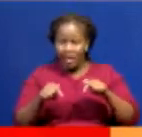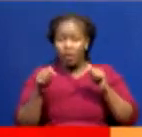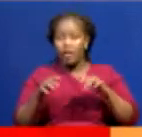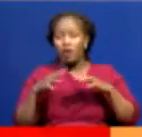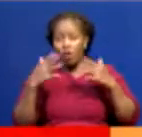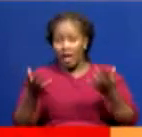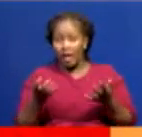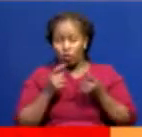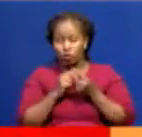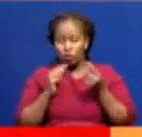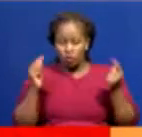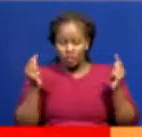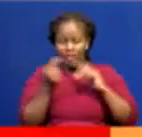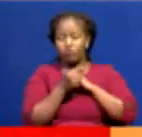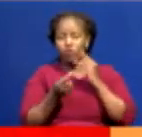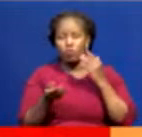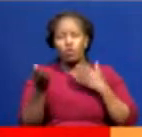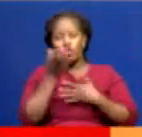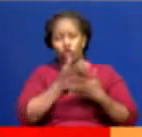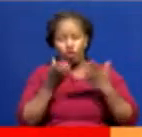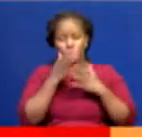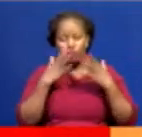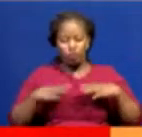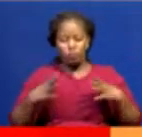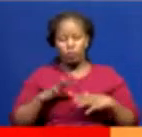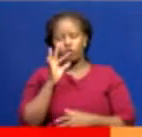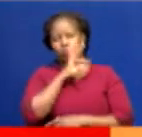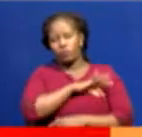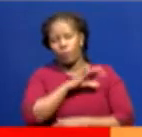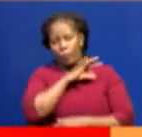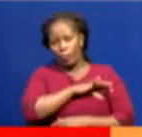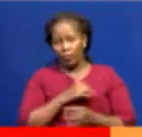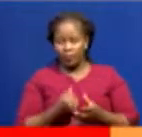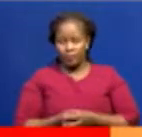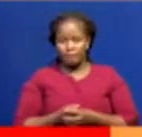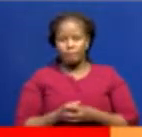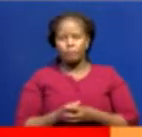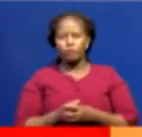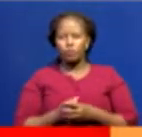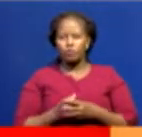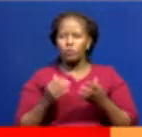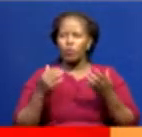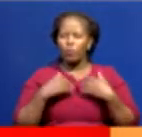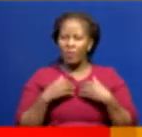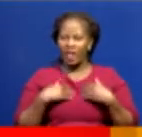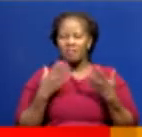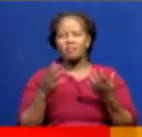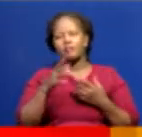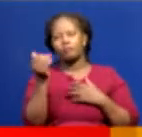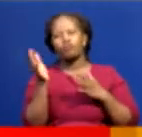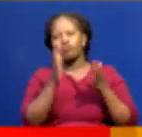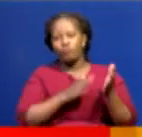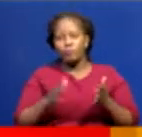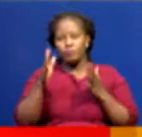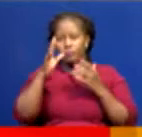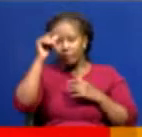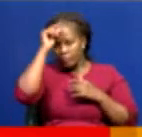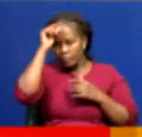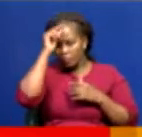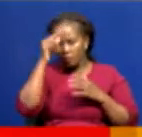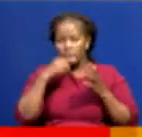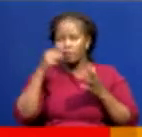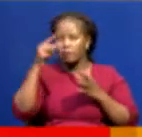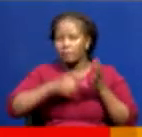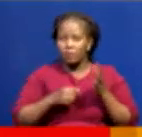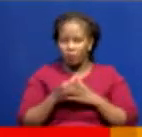letu ili watu wetu waweze kusonga mbele. Na kuna huu mkondo ambao serikali imechukua ya kwamba ni wakati tuachane